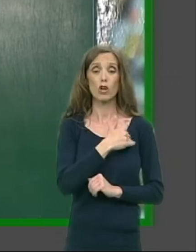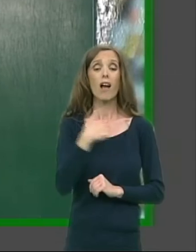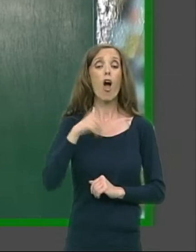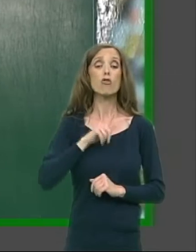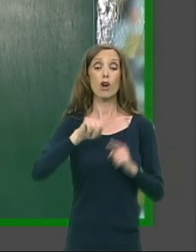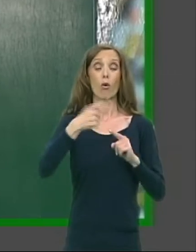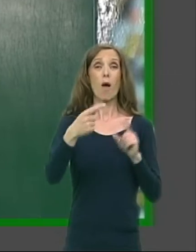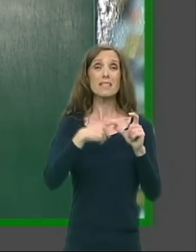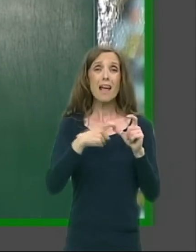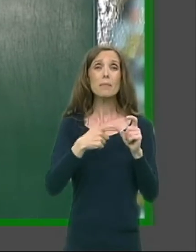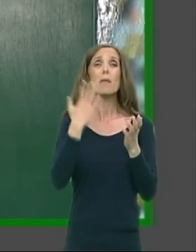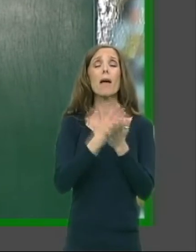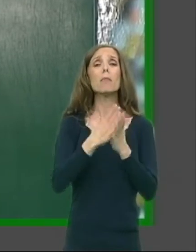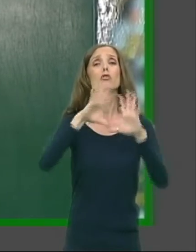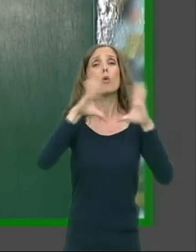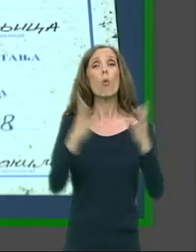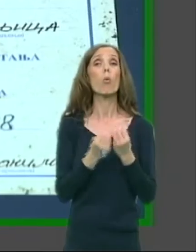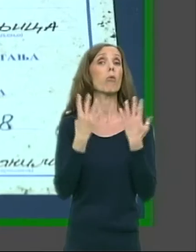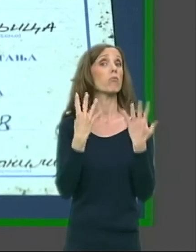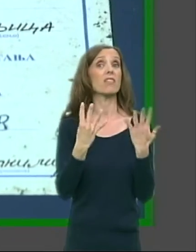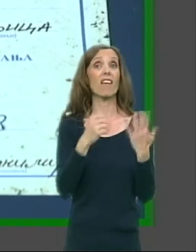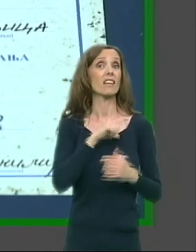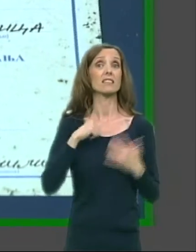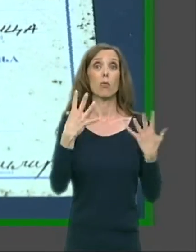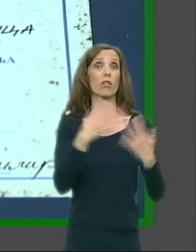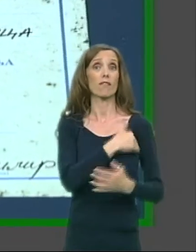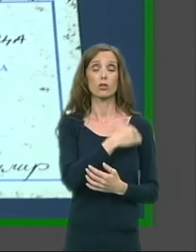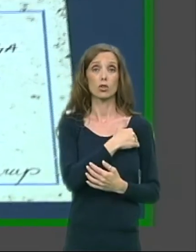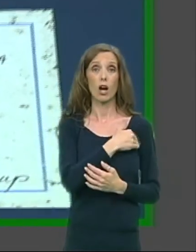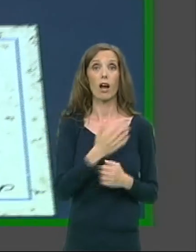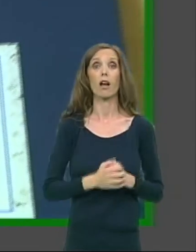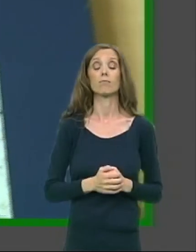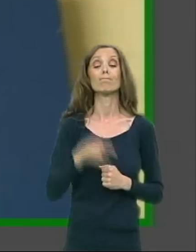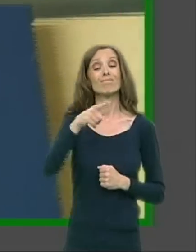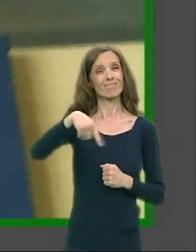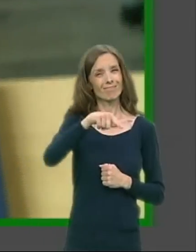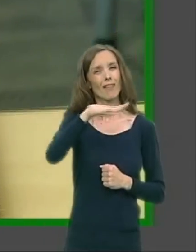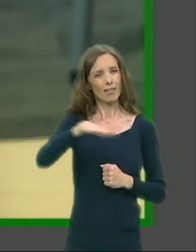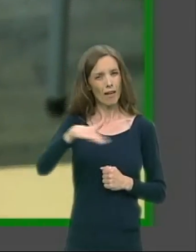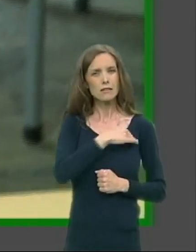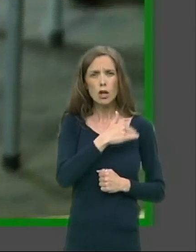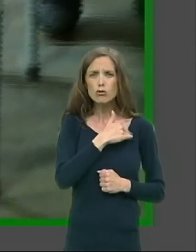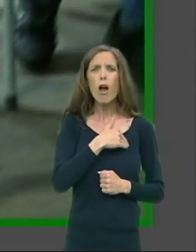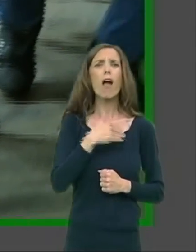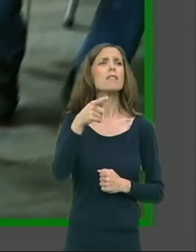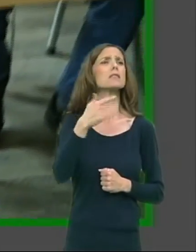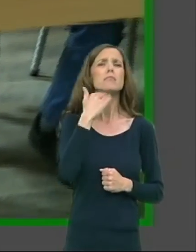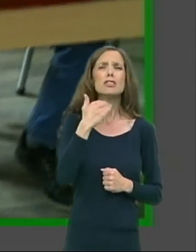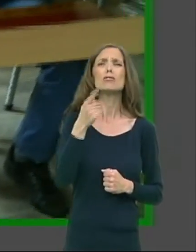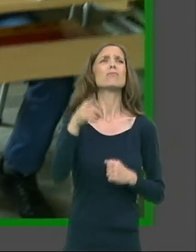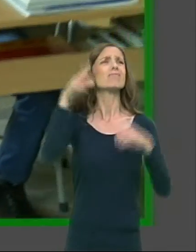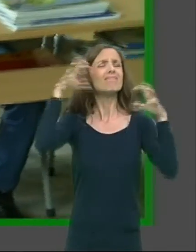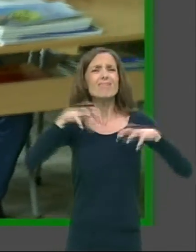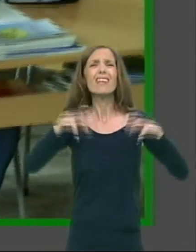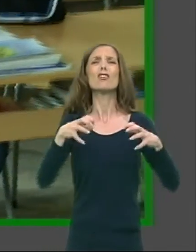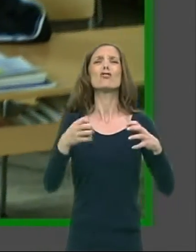od septembra u školu pohađati svega 9 učenika. Po teškim vremenskim prilikama oni često dolaze